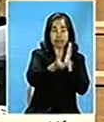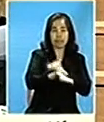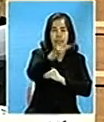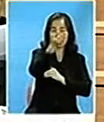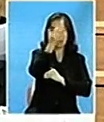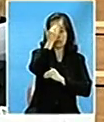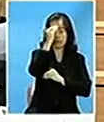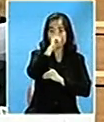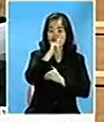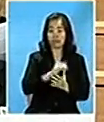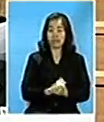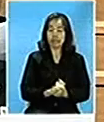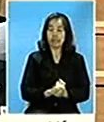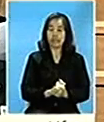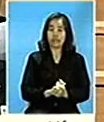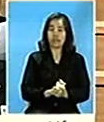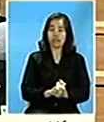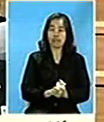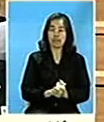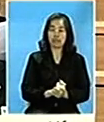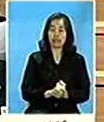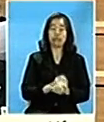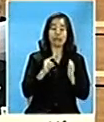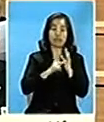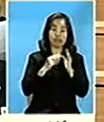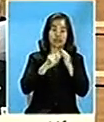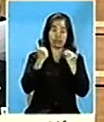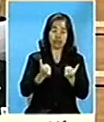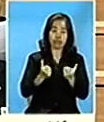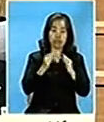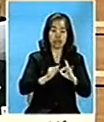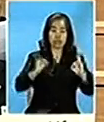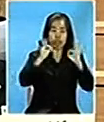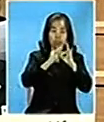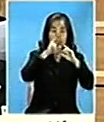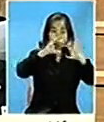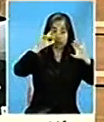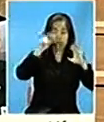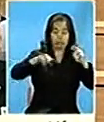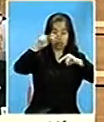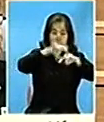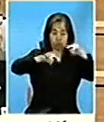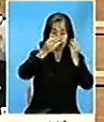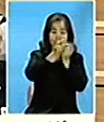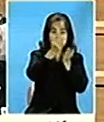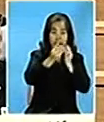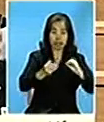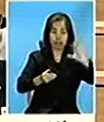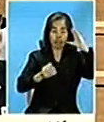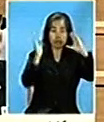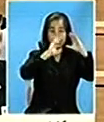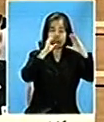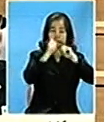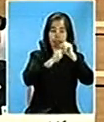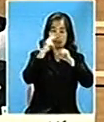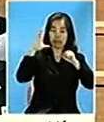าทรายจ่ายประจำเป็นสิ่งที่รัฐบาลควรจะควบคุมไม่ให้มีการเพิ่มขึ้น